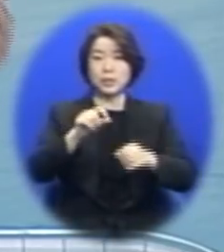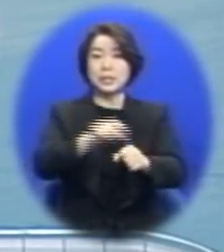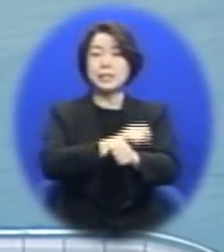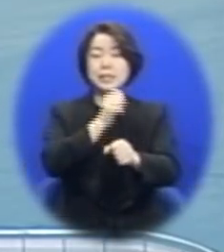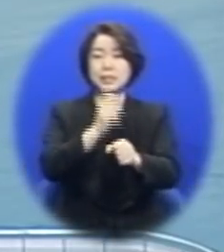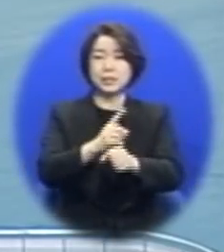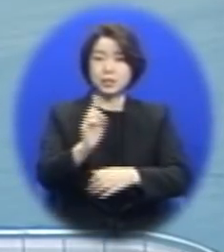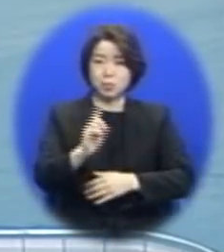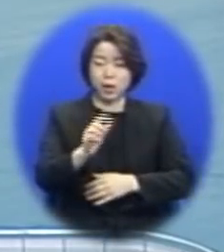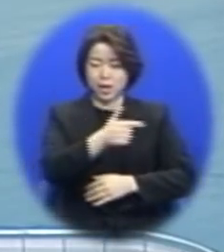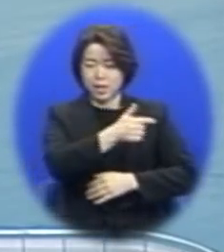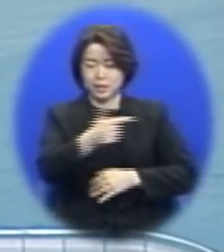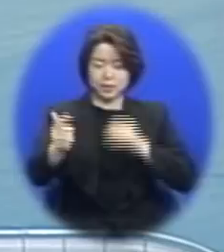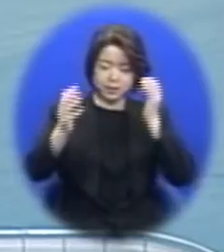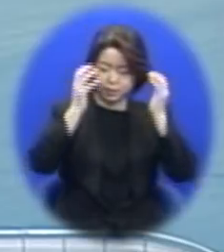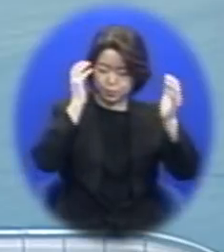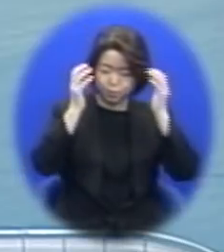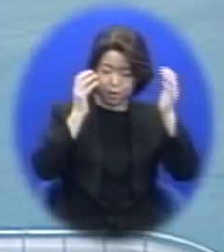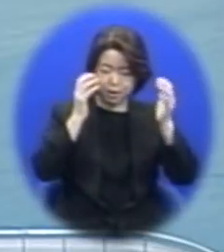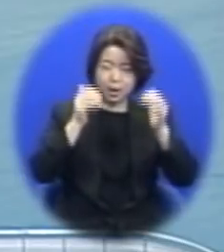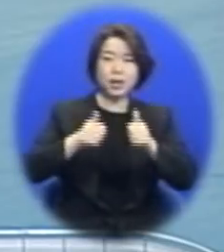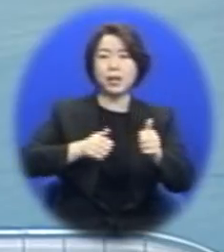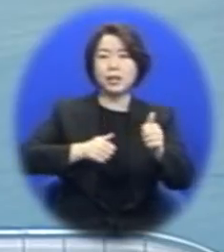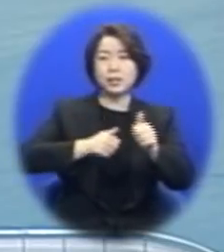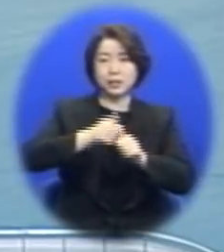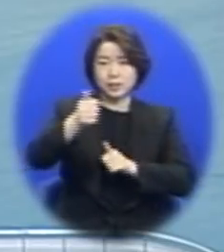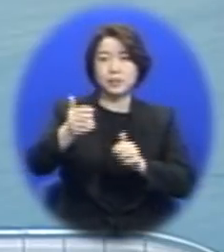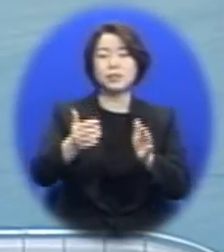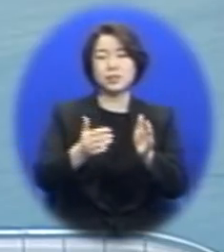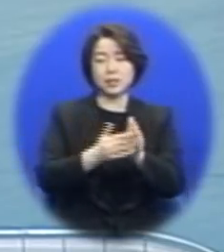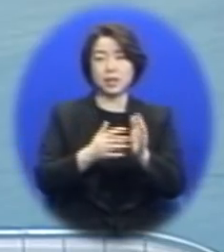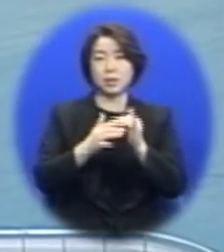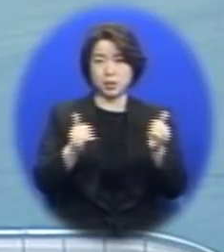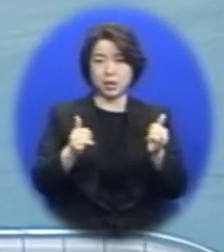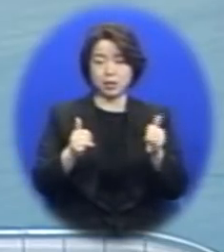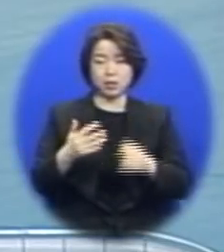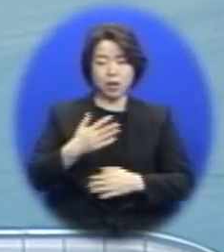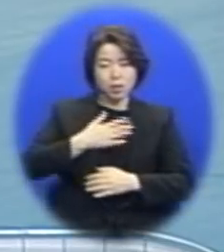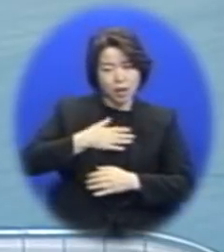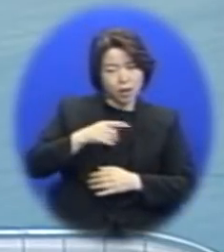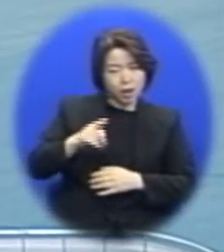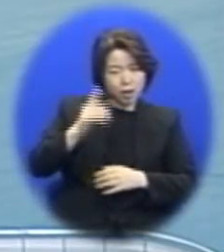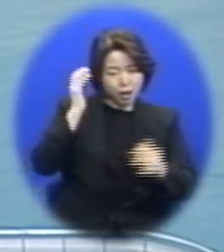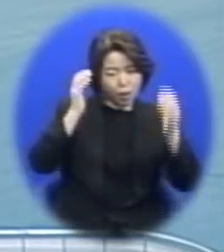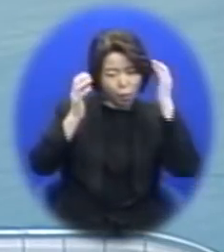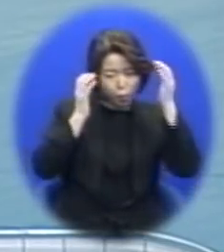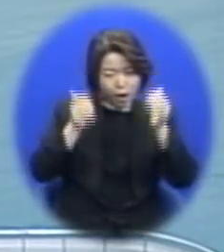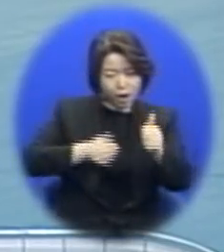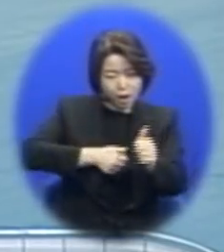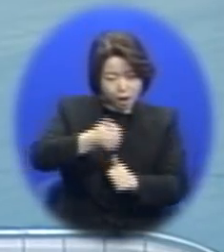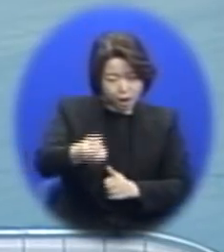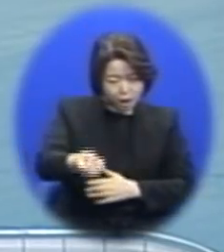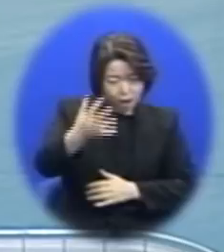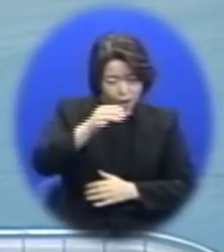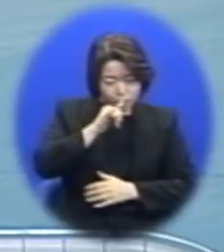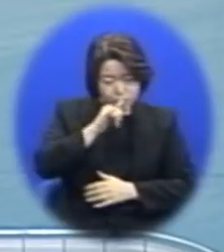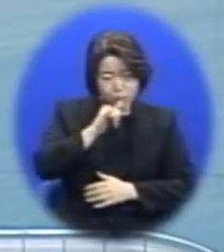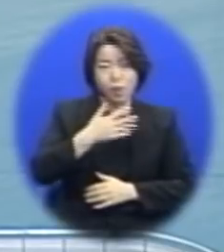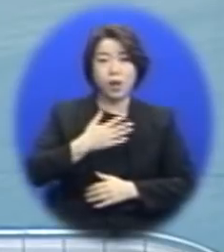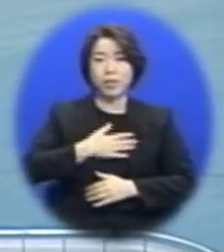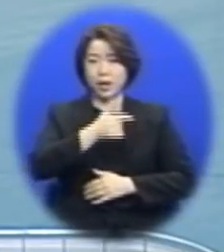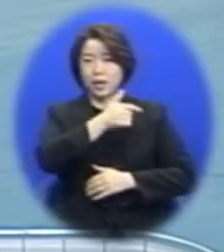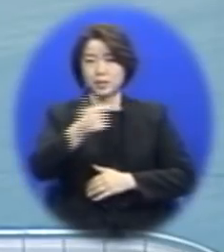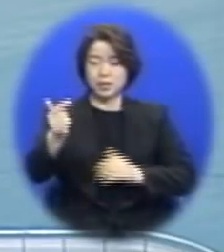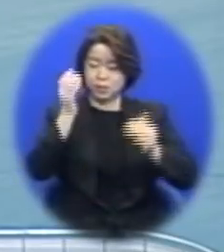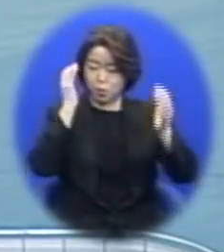겪어낸 사람들이라는 것 주목해야 합니다. 여러분이 그런가를 묻고 있는 거예요. 여러분은 큰 환난을